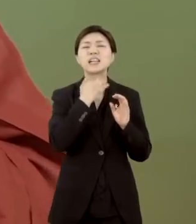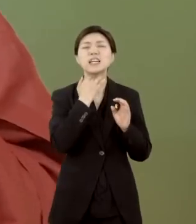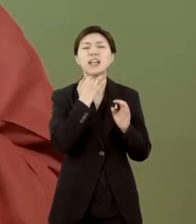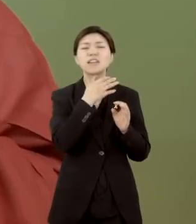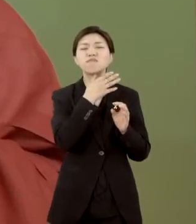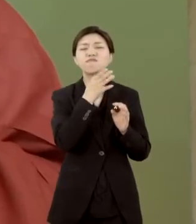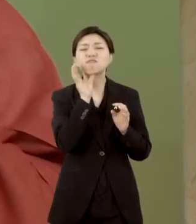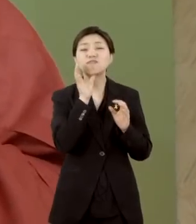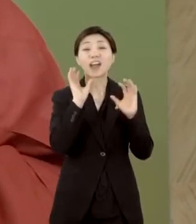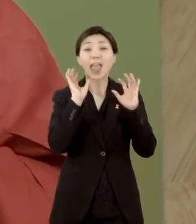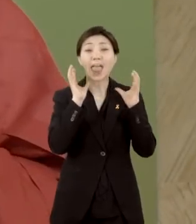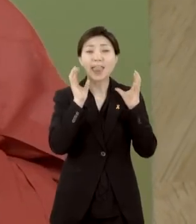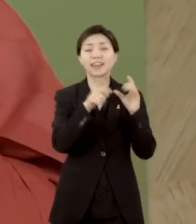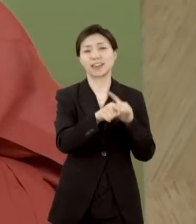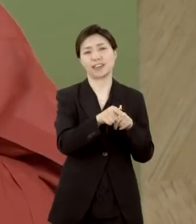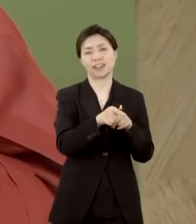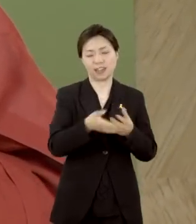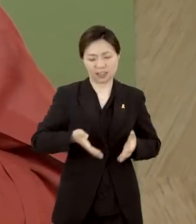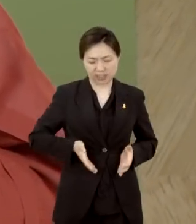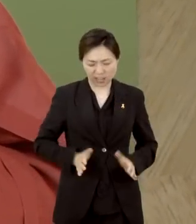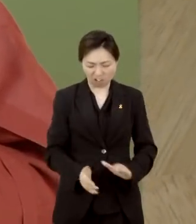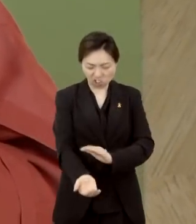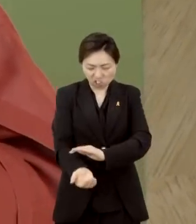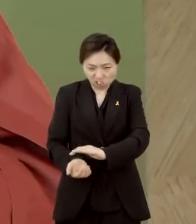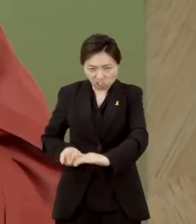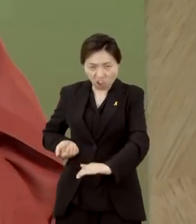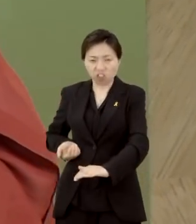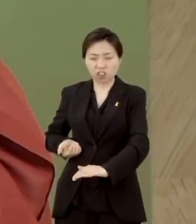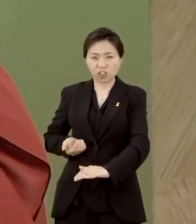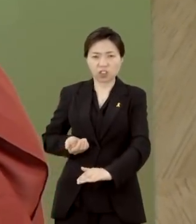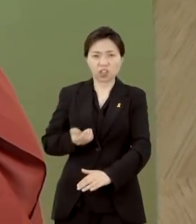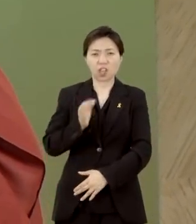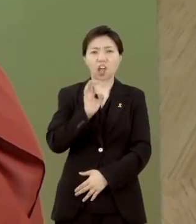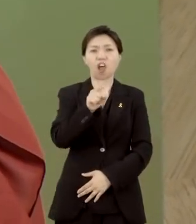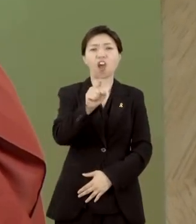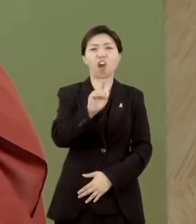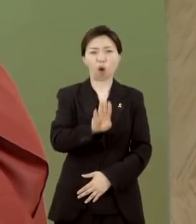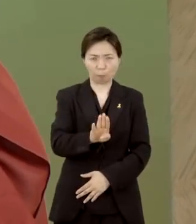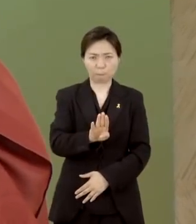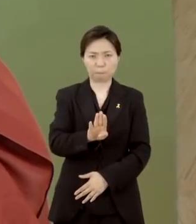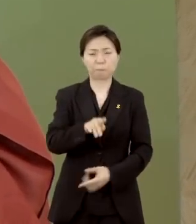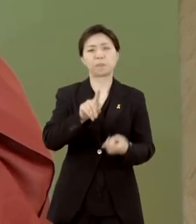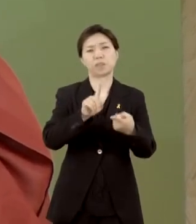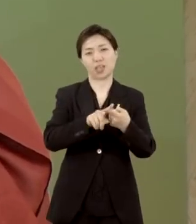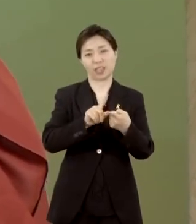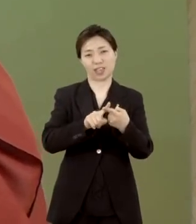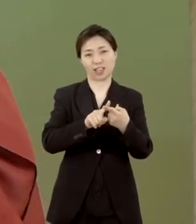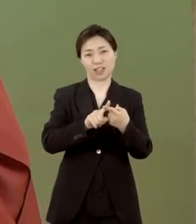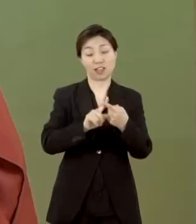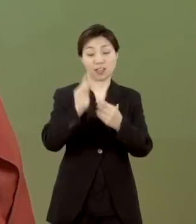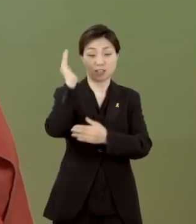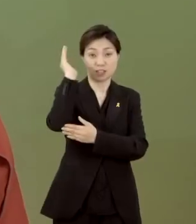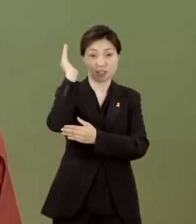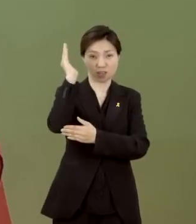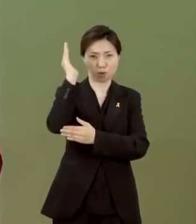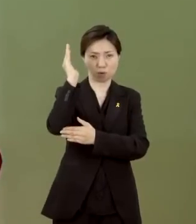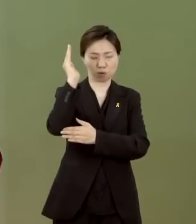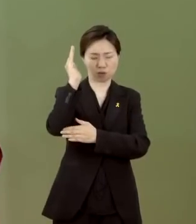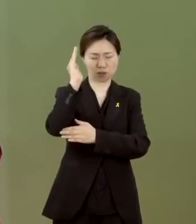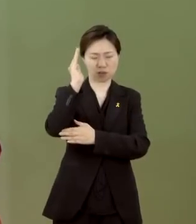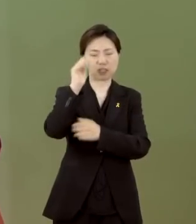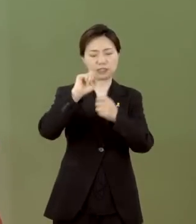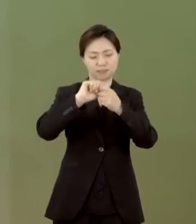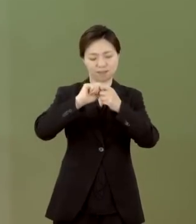저 늙은 아기의 전생에 업의 인연에 대해서 내가 자세히